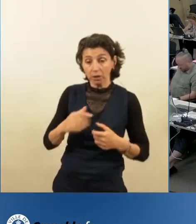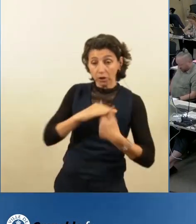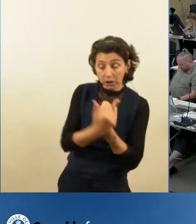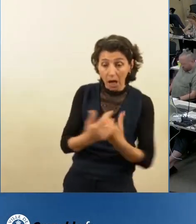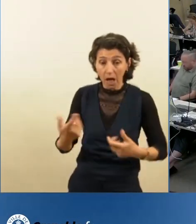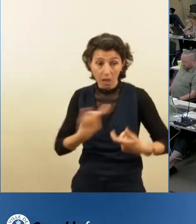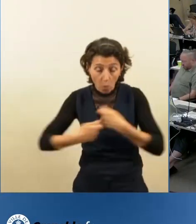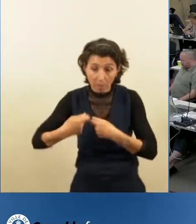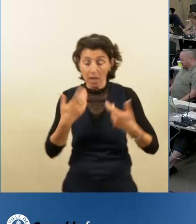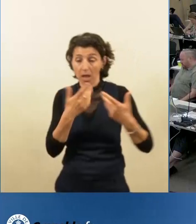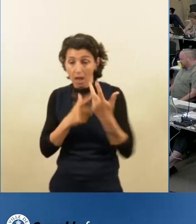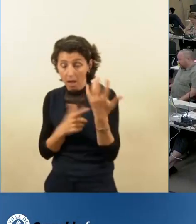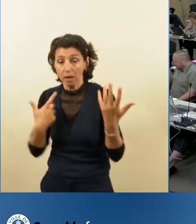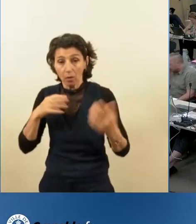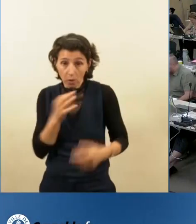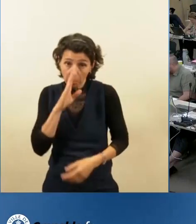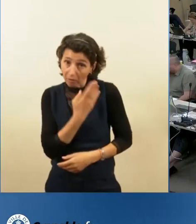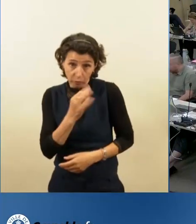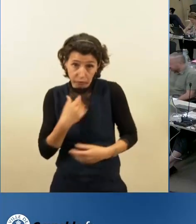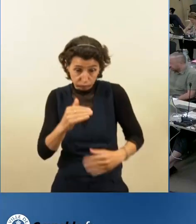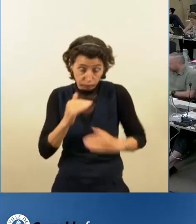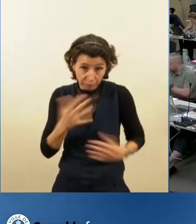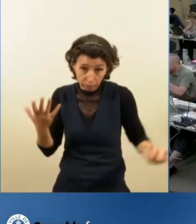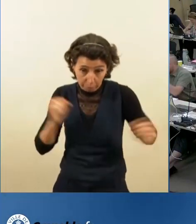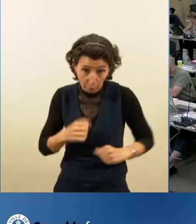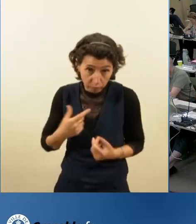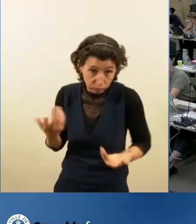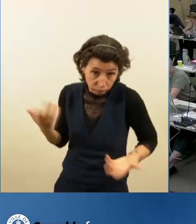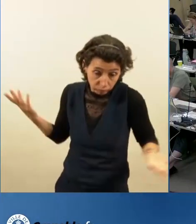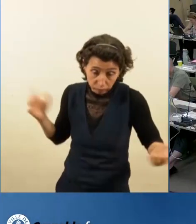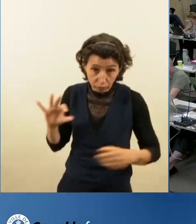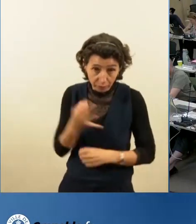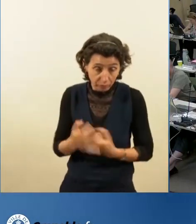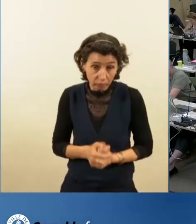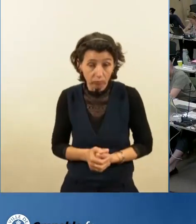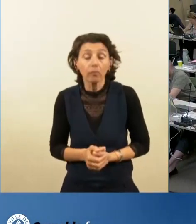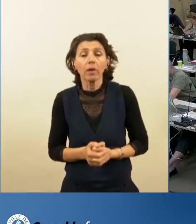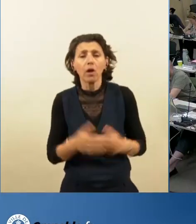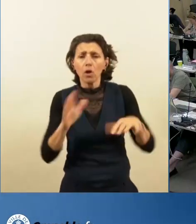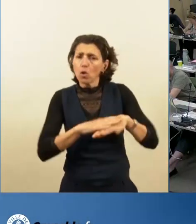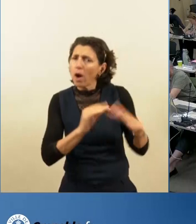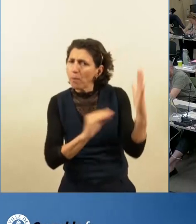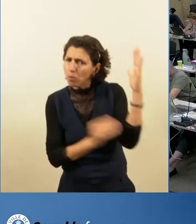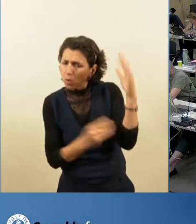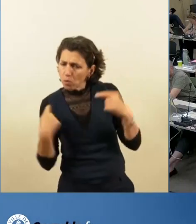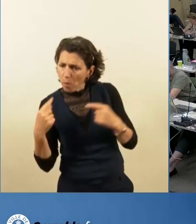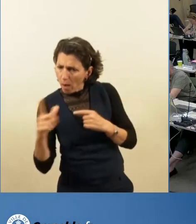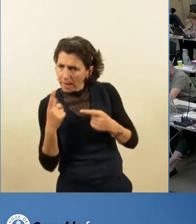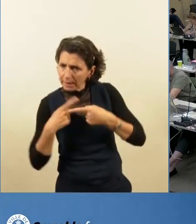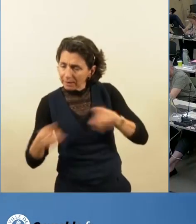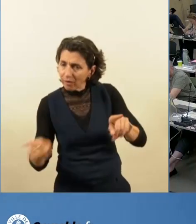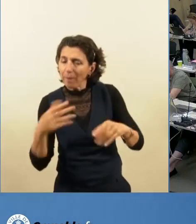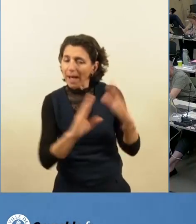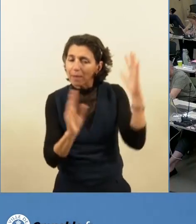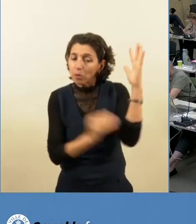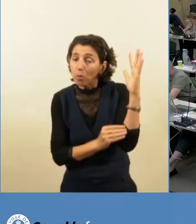donc oui effectivement j'assume d'avoir changé d'avis sur cette question là et sur l'amendement alors j'ai pas les mêmes numéros que vous mais sur l'amendement qui vous